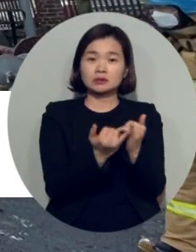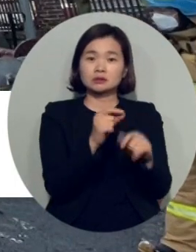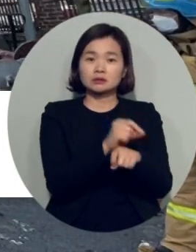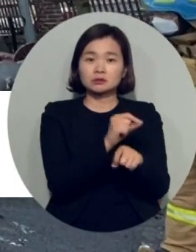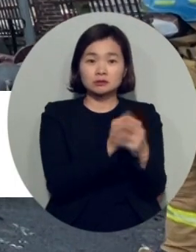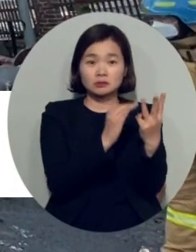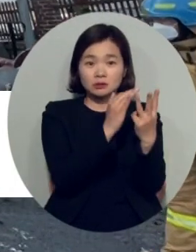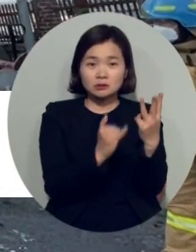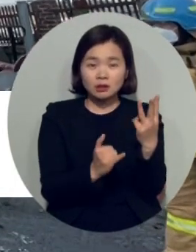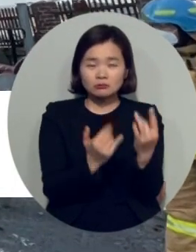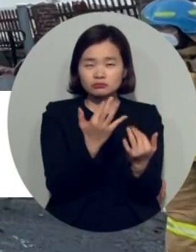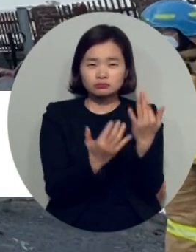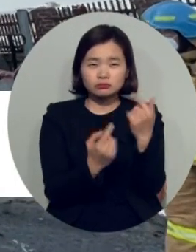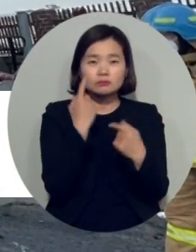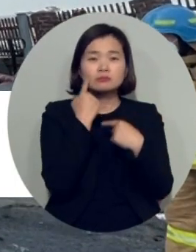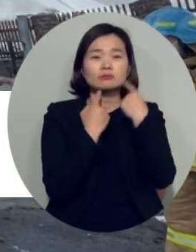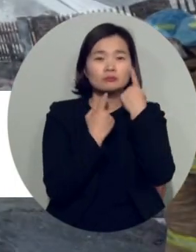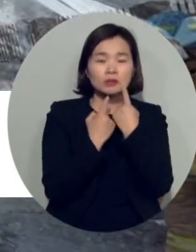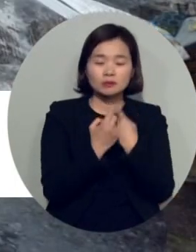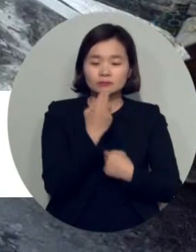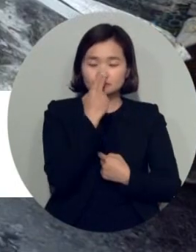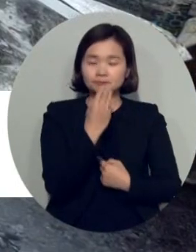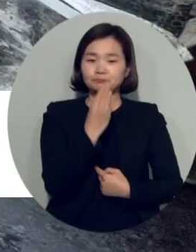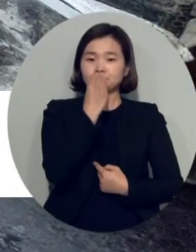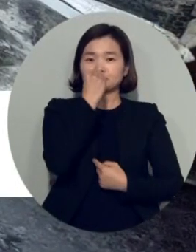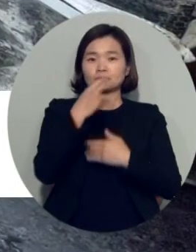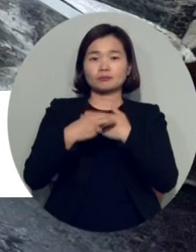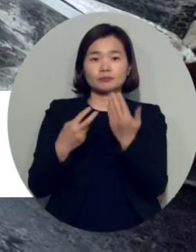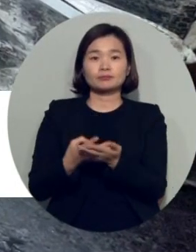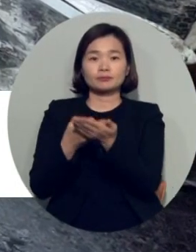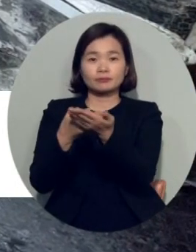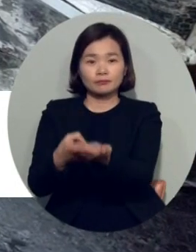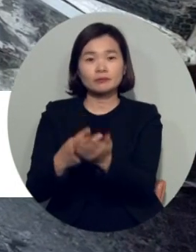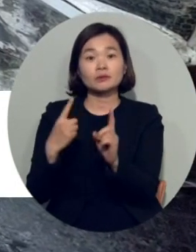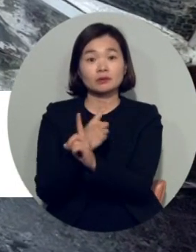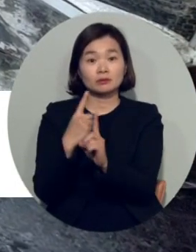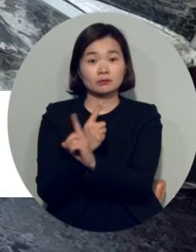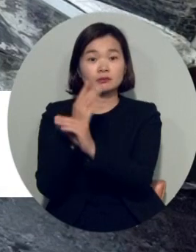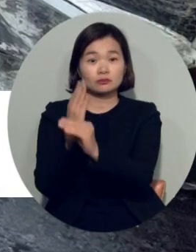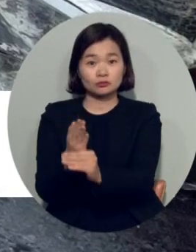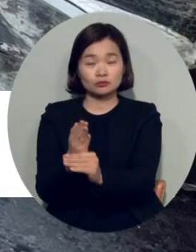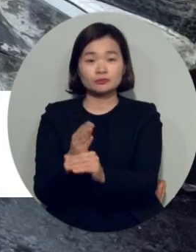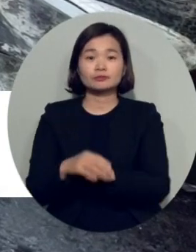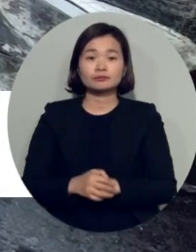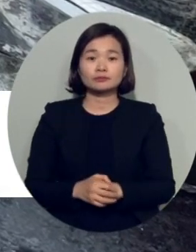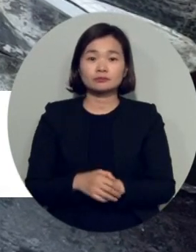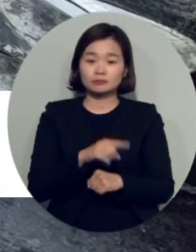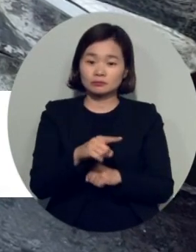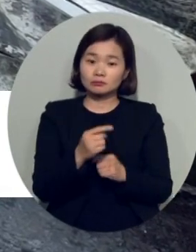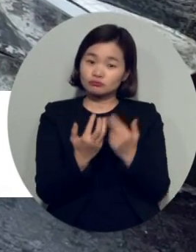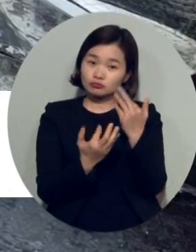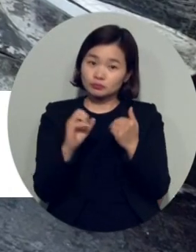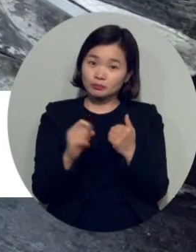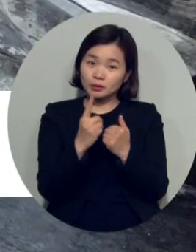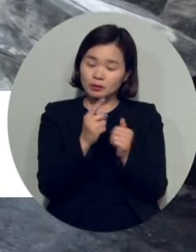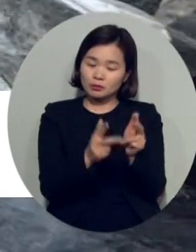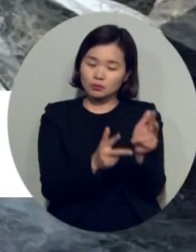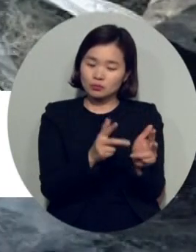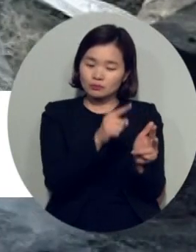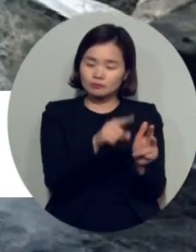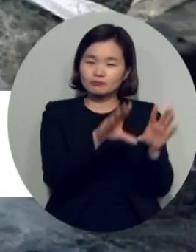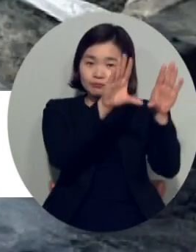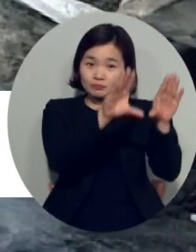불을 끄다가 화상을 입고 연기를 들이마셔 병원으로 옮겨져 치료를 받고 있습니다. 이 불로 공장 한